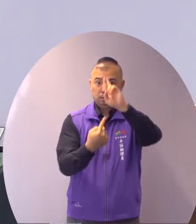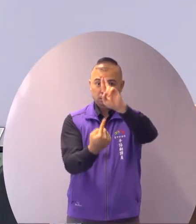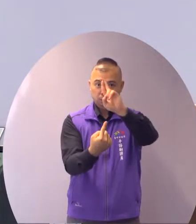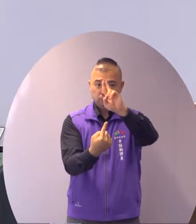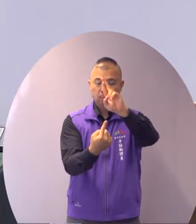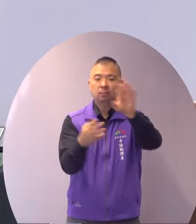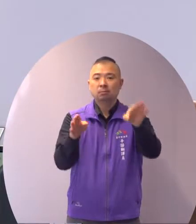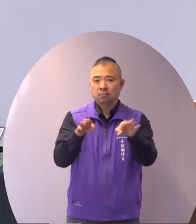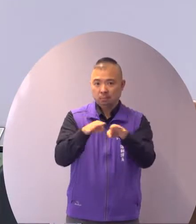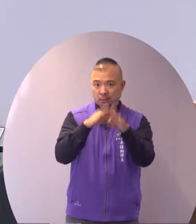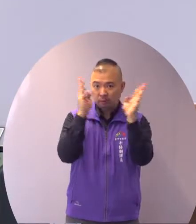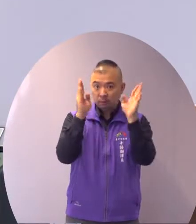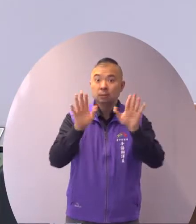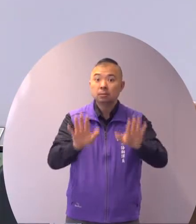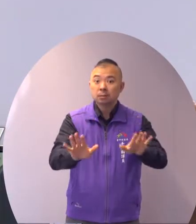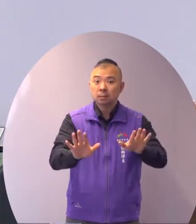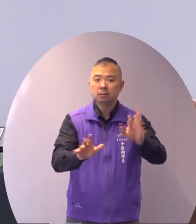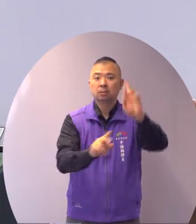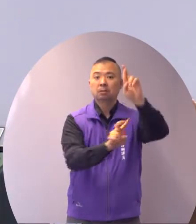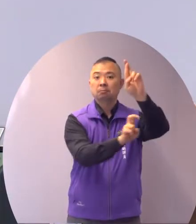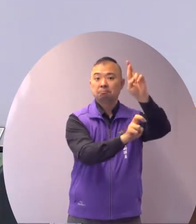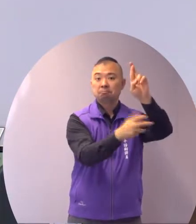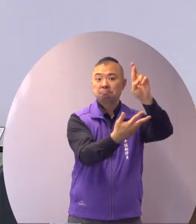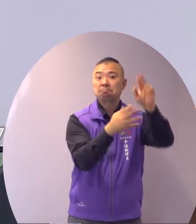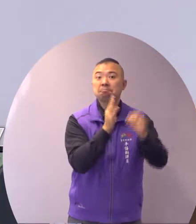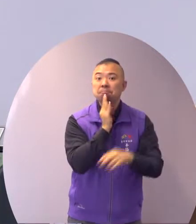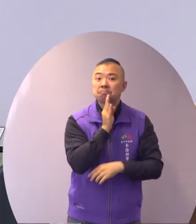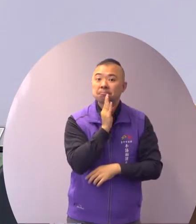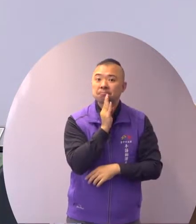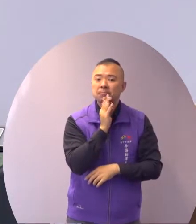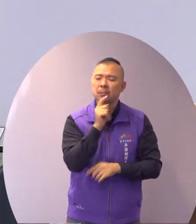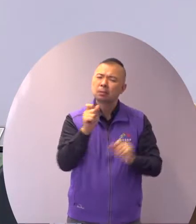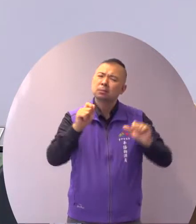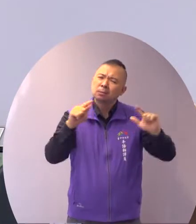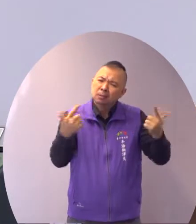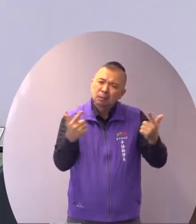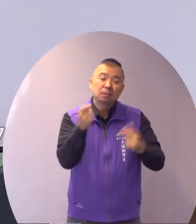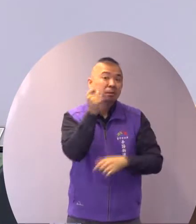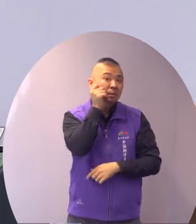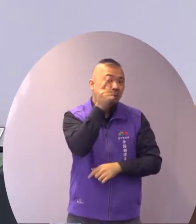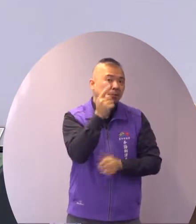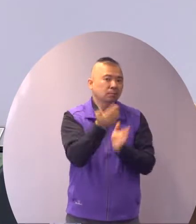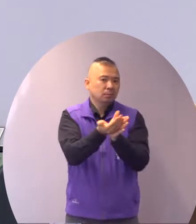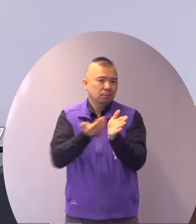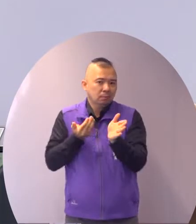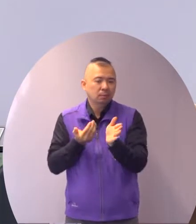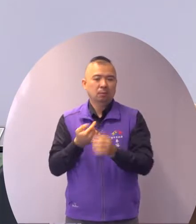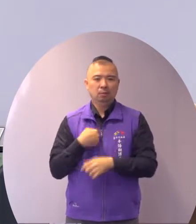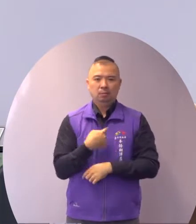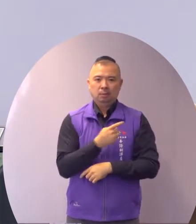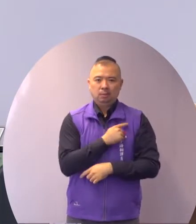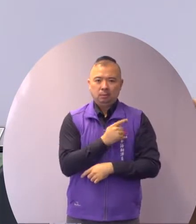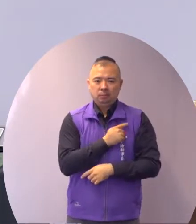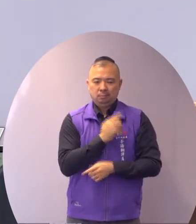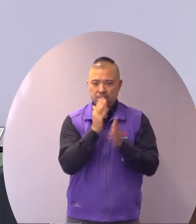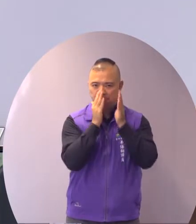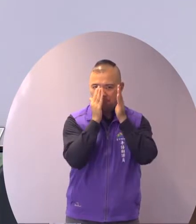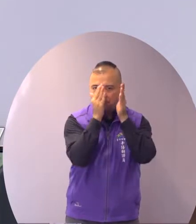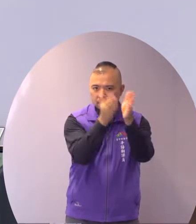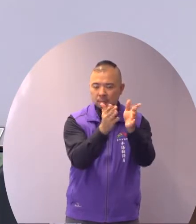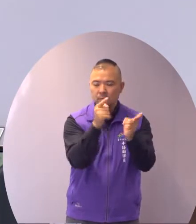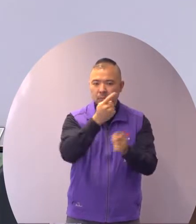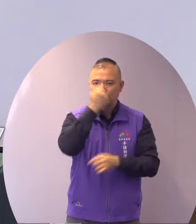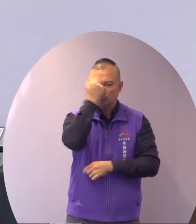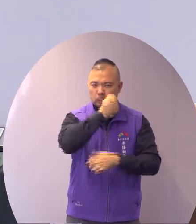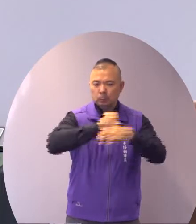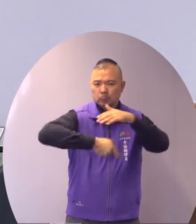12月1号开始呢，今天是28号啊，在将近一个月前呢，本府就一个扫除罪犯的一个